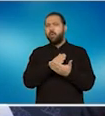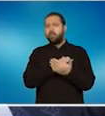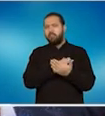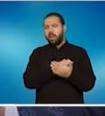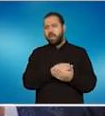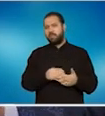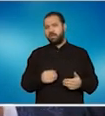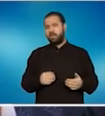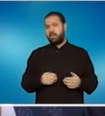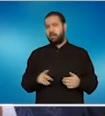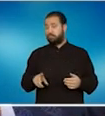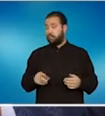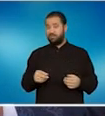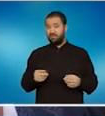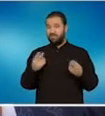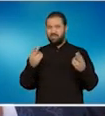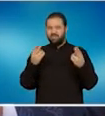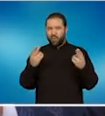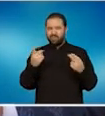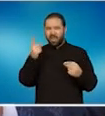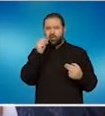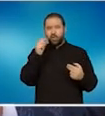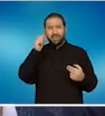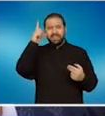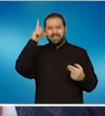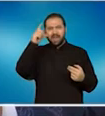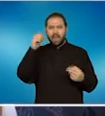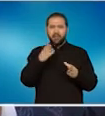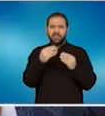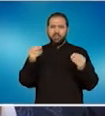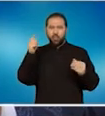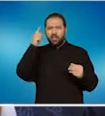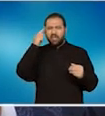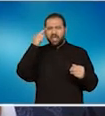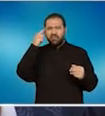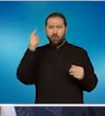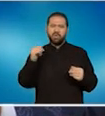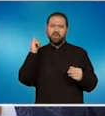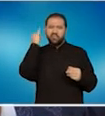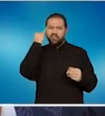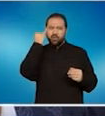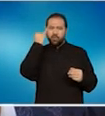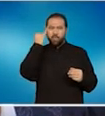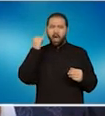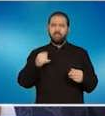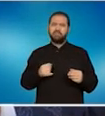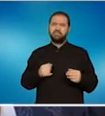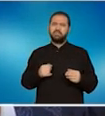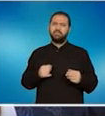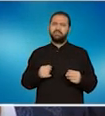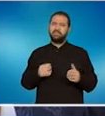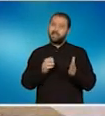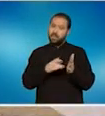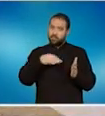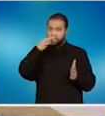sau autori filocalici, atenție. Iarăși un lucru foarte important. Domnul Sorin Dumitrescu surprinde lucrul acesta și trebuie